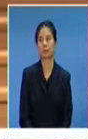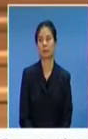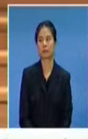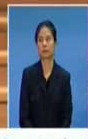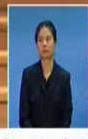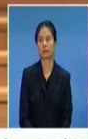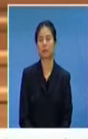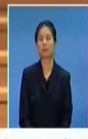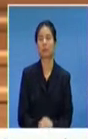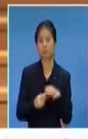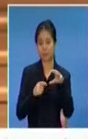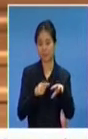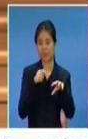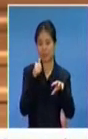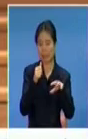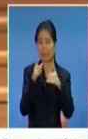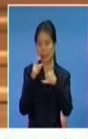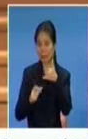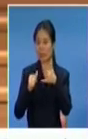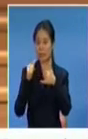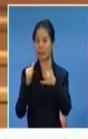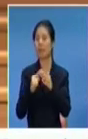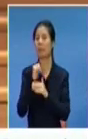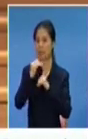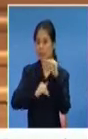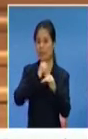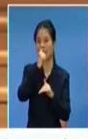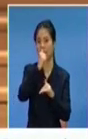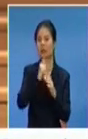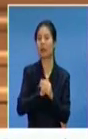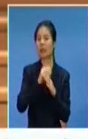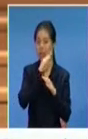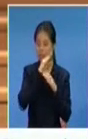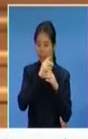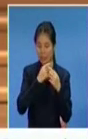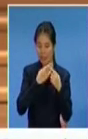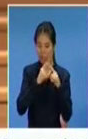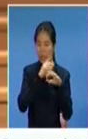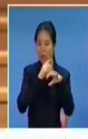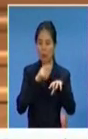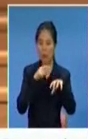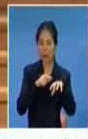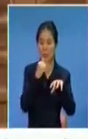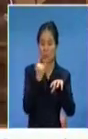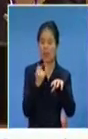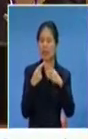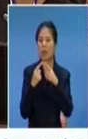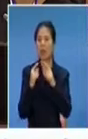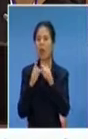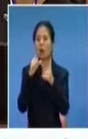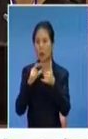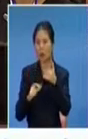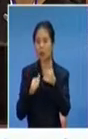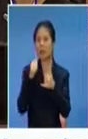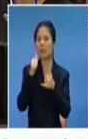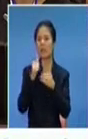องค์กรดีคนดีนั้นดีแน่องค์กรแย่แต่คนดียังมีหวังอง